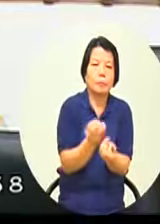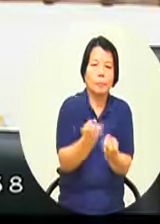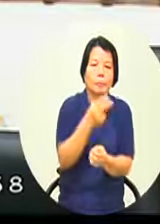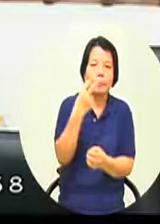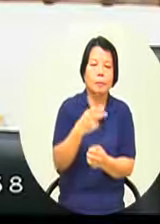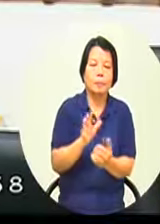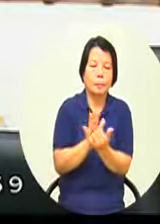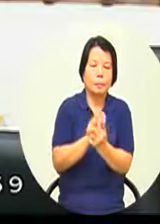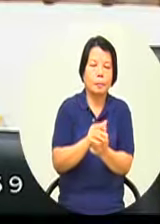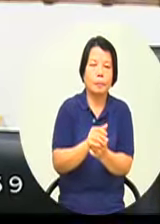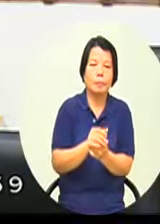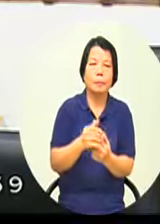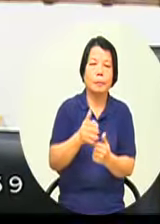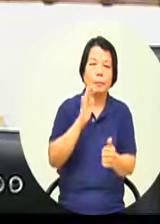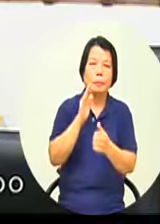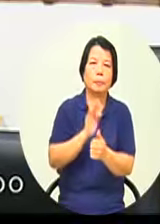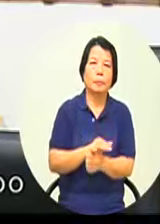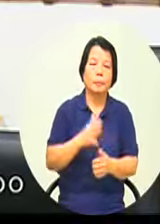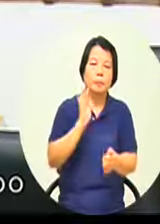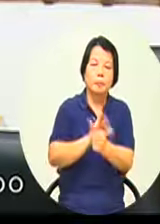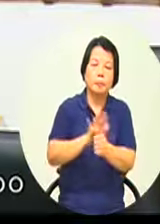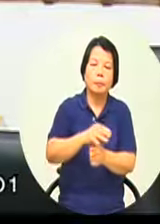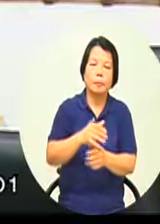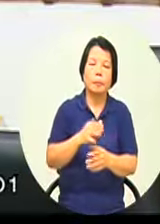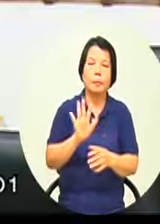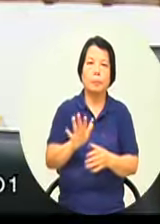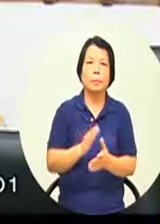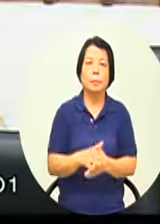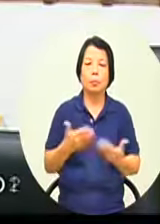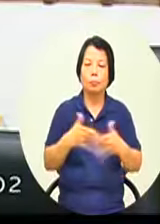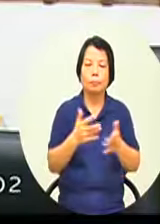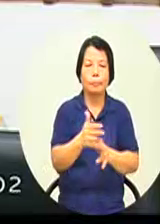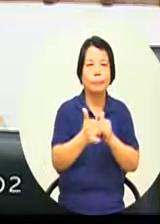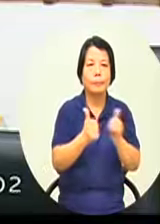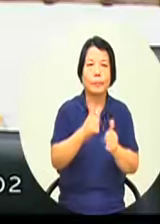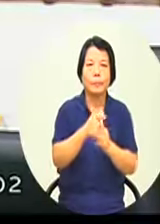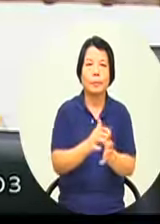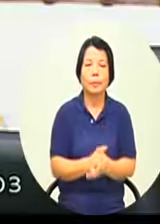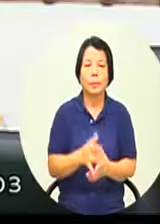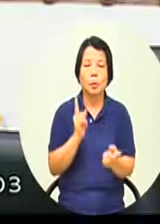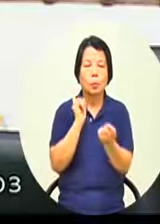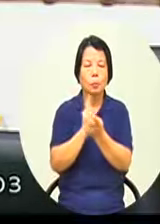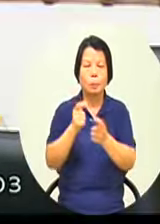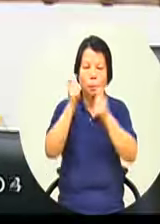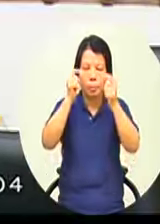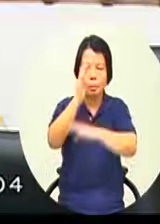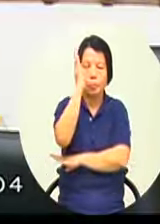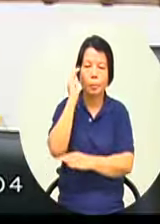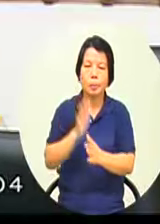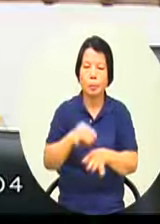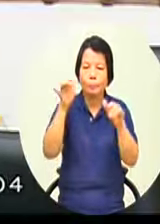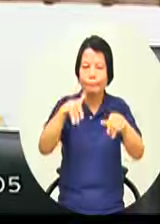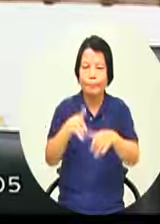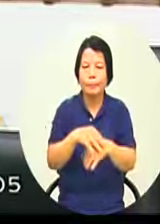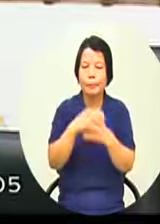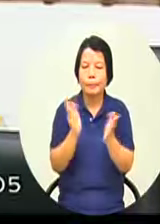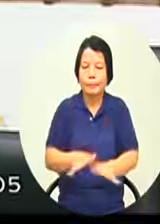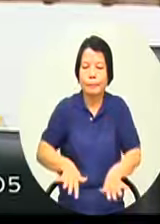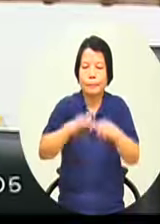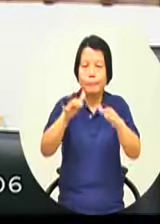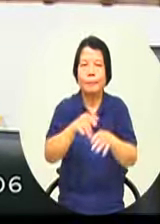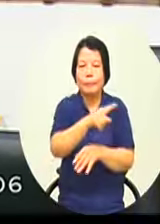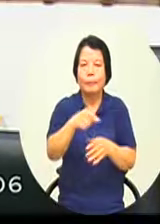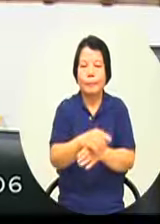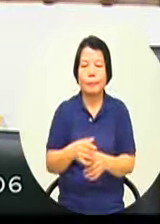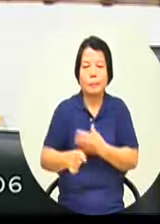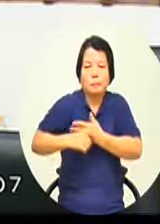防灾的加强的功能，就是不要让民众对我们高雄市每次一淹水，现在怎么会变成一淹水，大家都